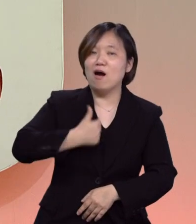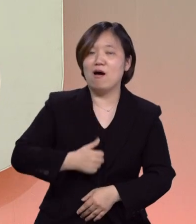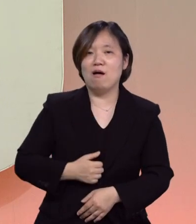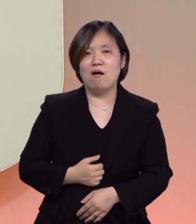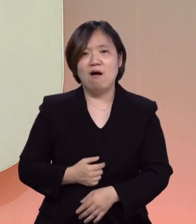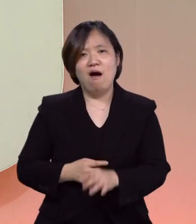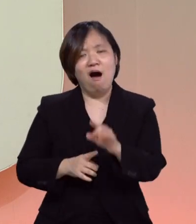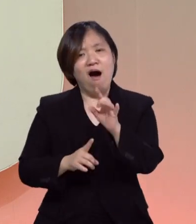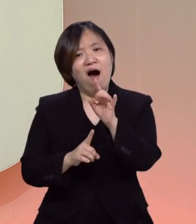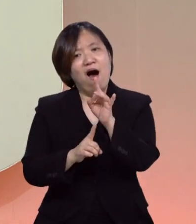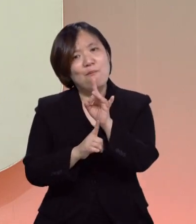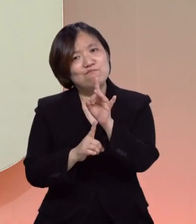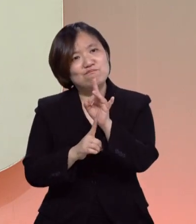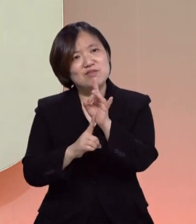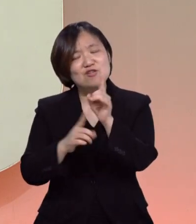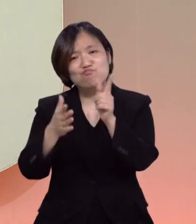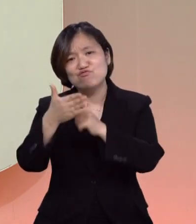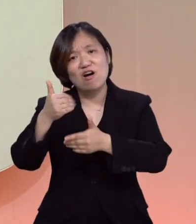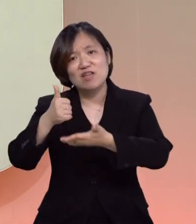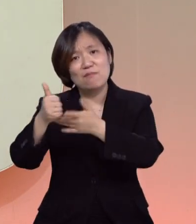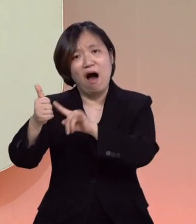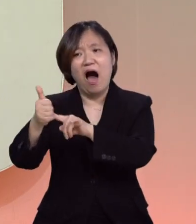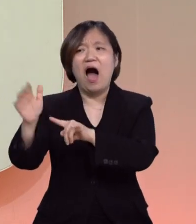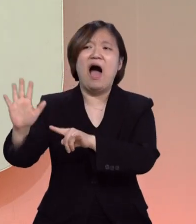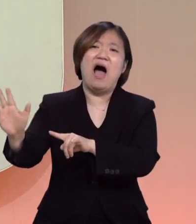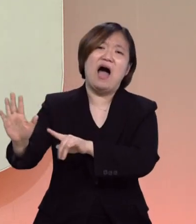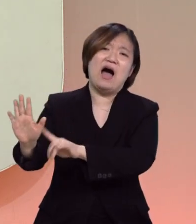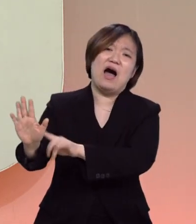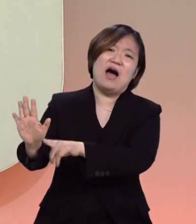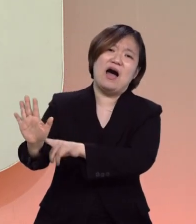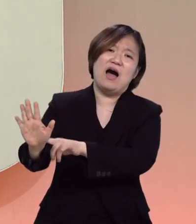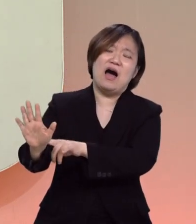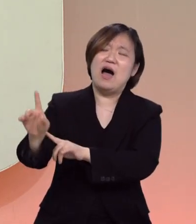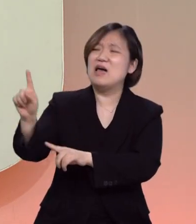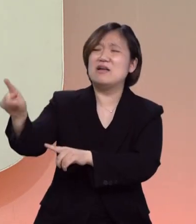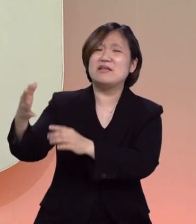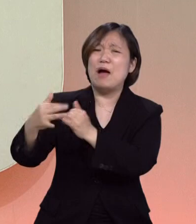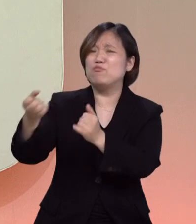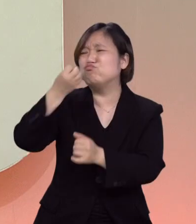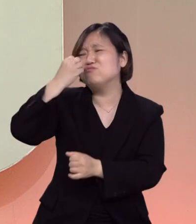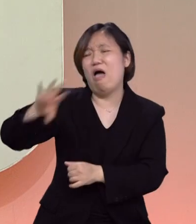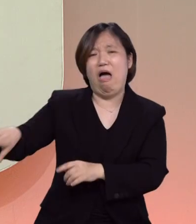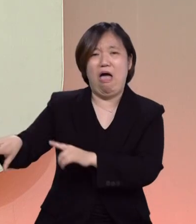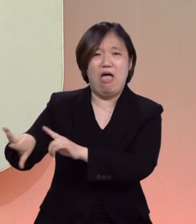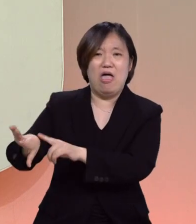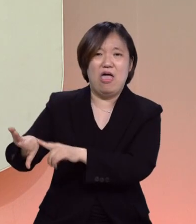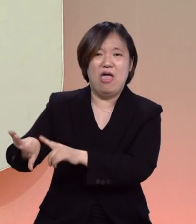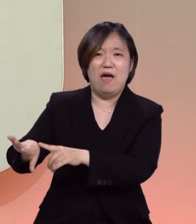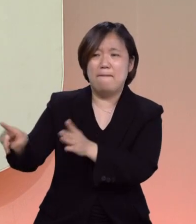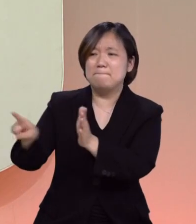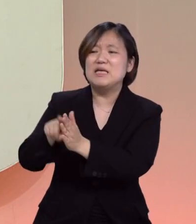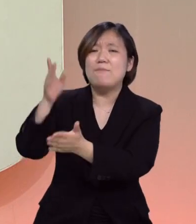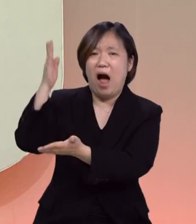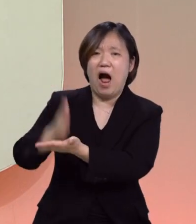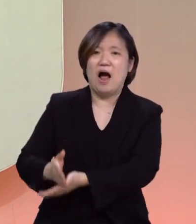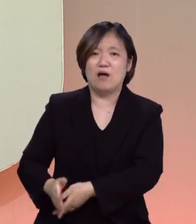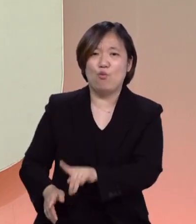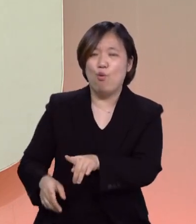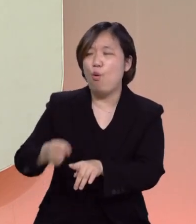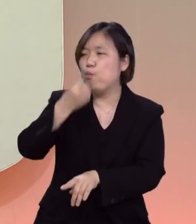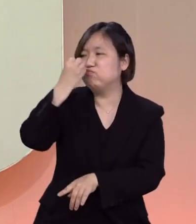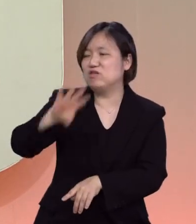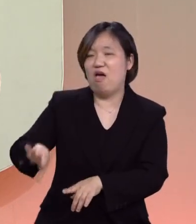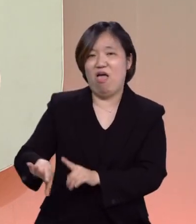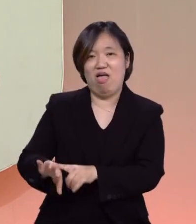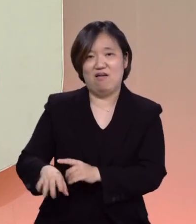여러분 이런 거는 묻지도 말고 따지지도 말고 이런 거는 그냥 다 무시해 버려야 됩니다 그리고 또 어떤 상황